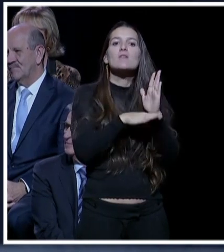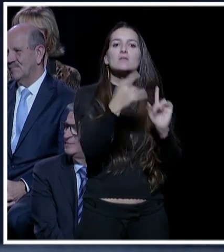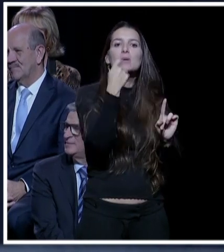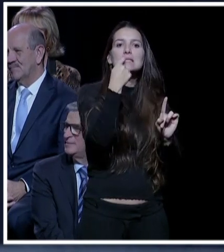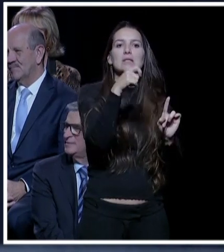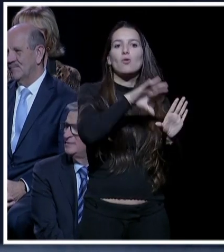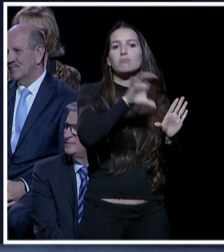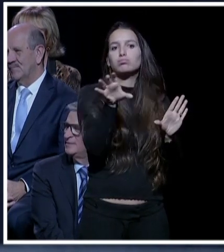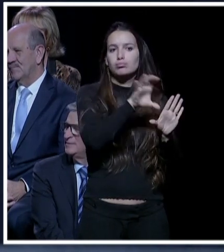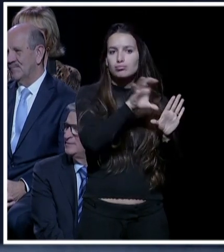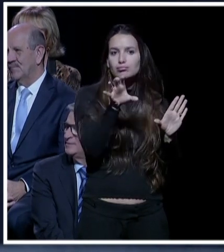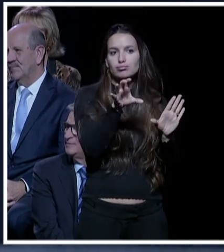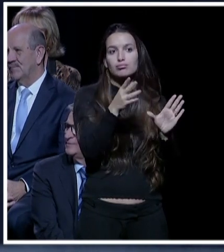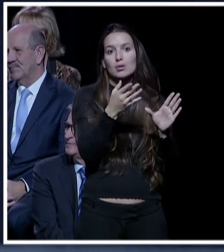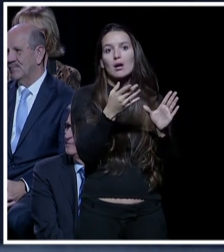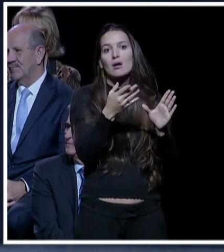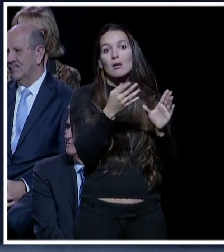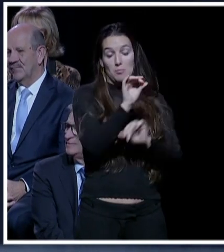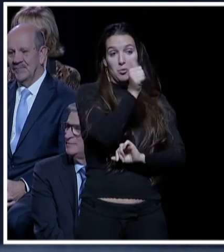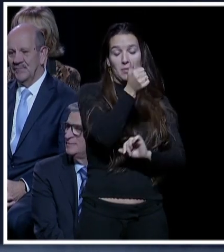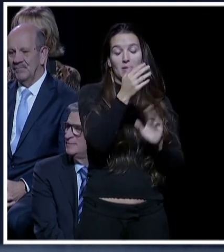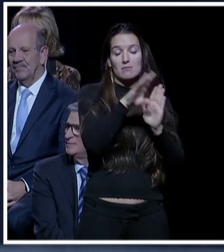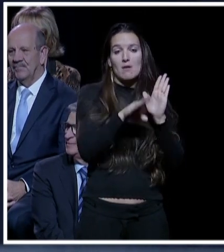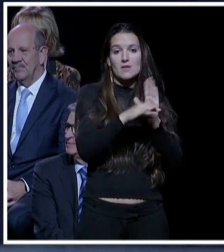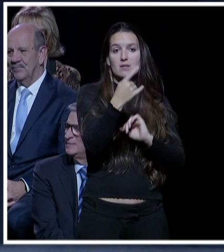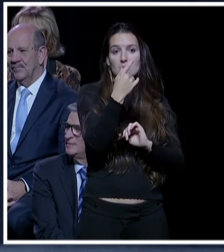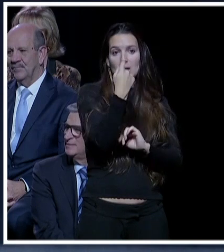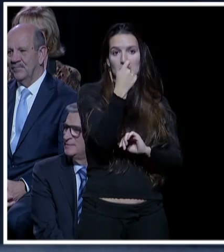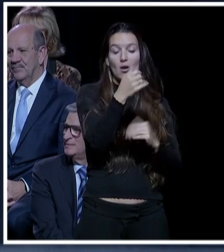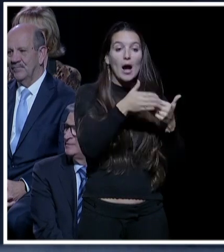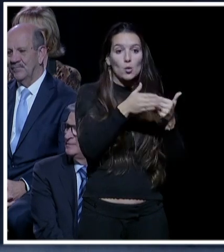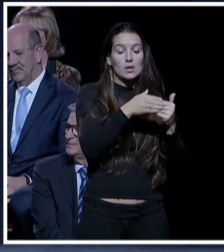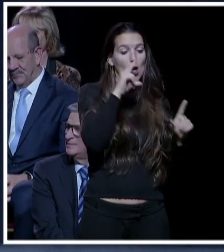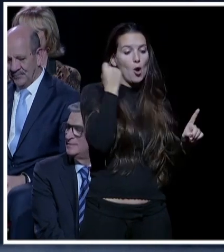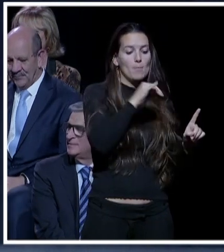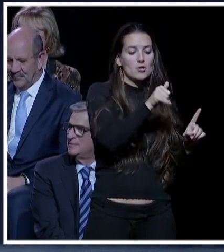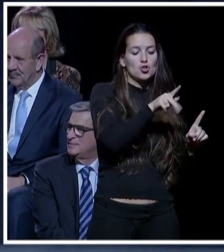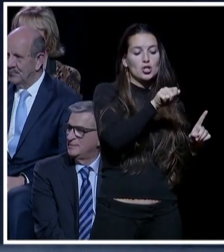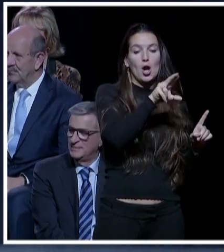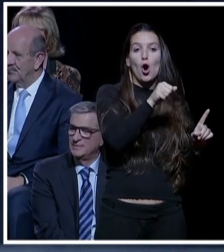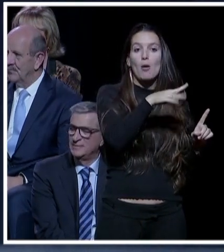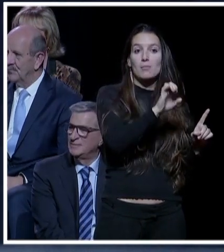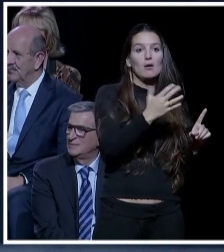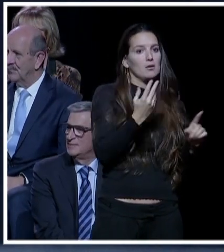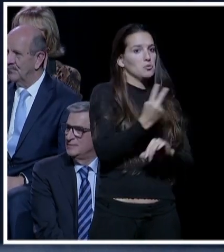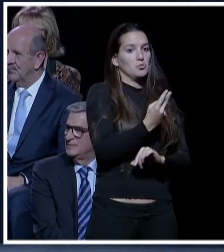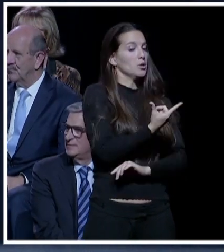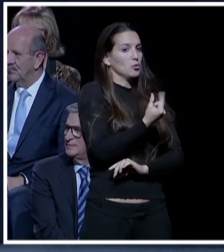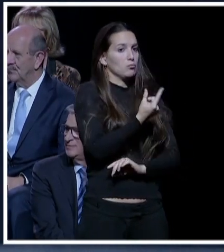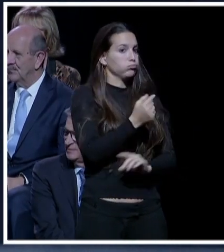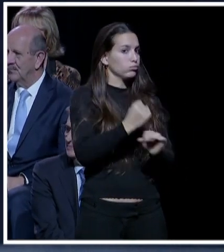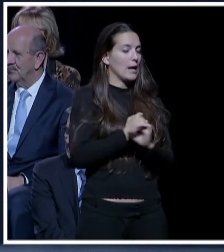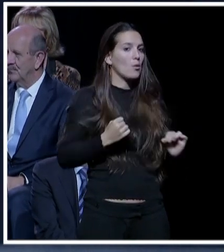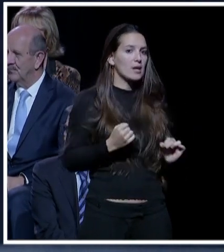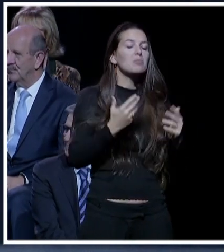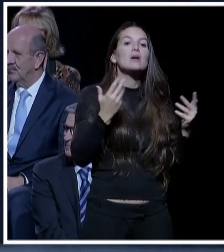de l'agglomération aussi, aux côtés, premier vice-président, aux côtés de Jérôme. Ils font un tandem exceptionnel. Et nos conseillers